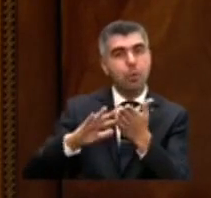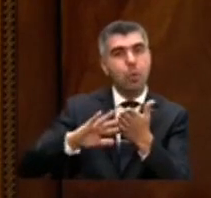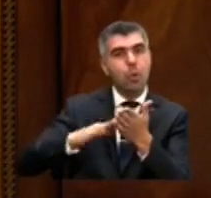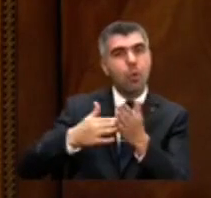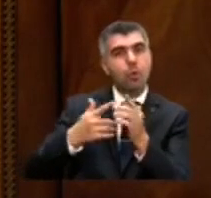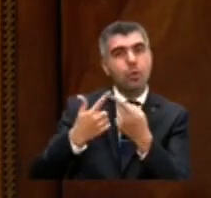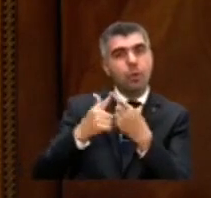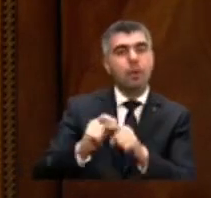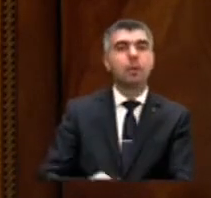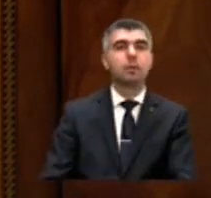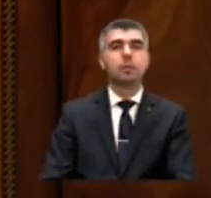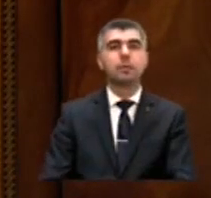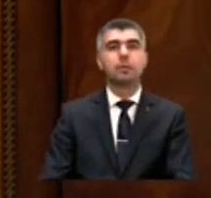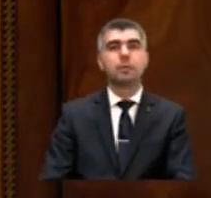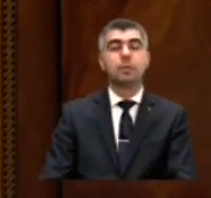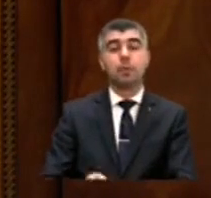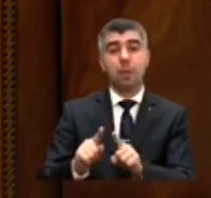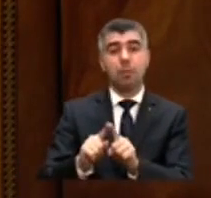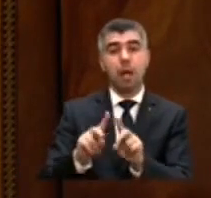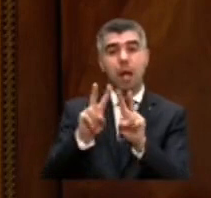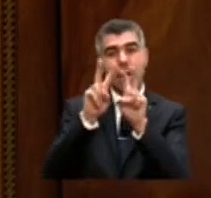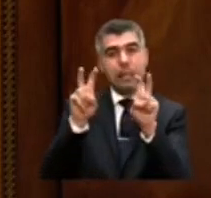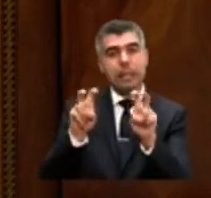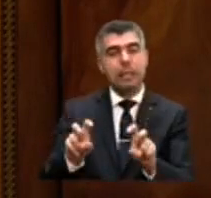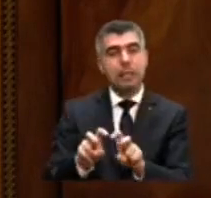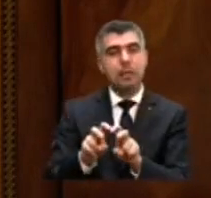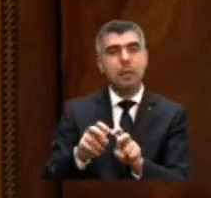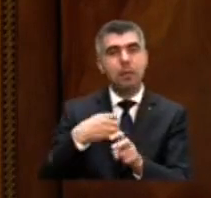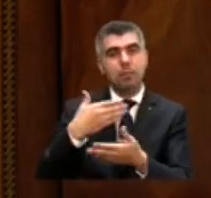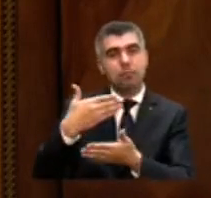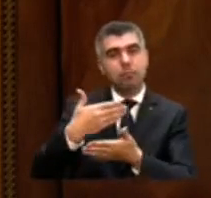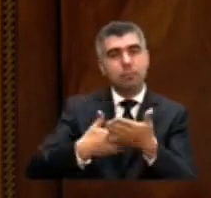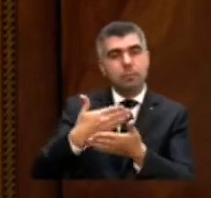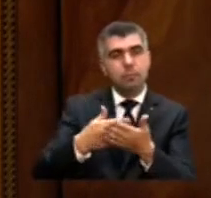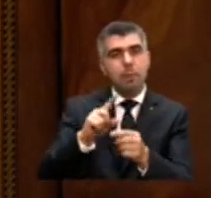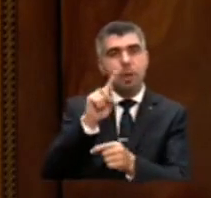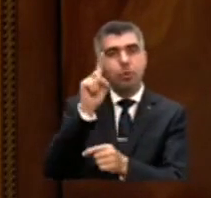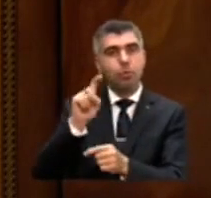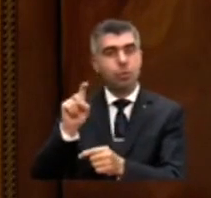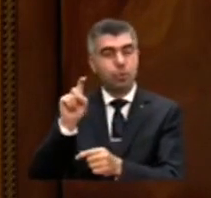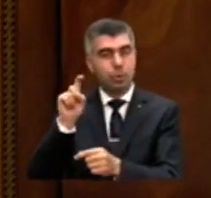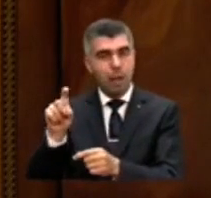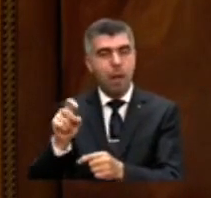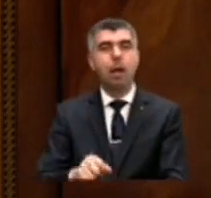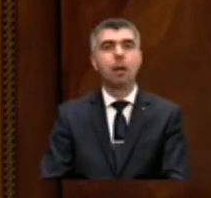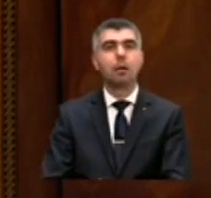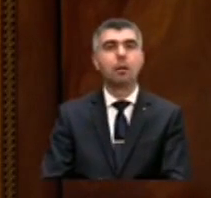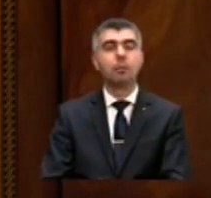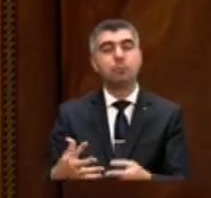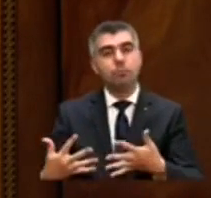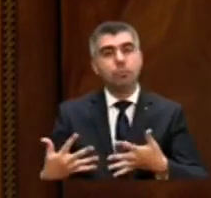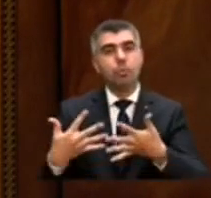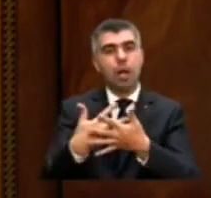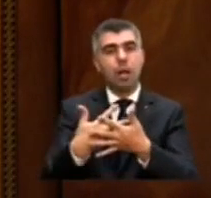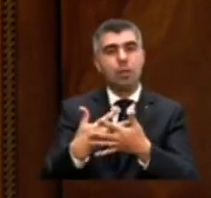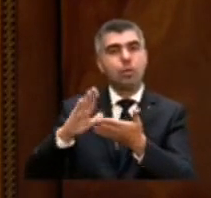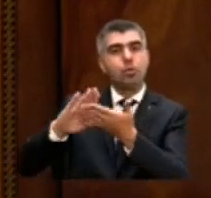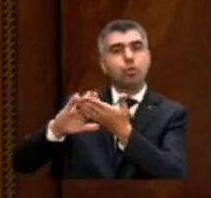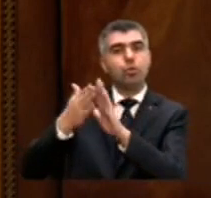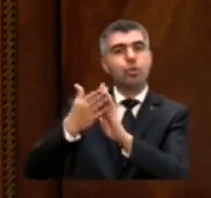وكبرى في إطار عقود مؤقتة على مستوى الجماعات الترابية، وبشراكة مع جمعيات